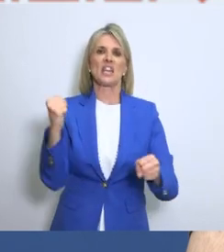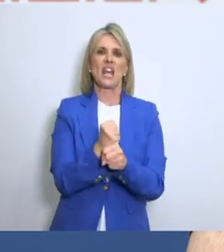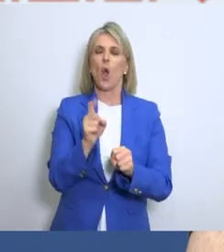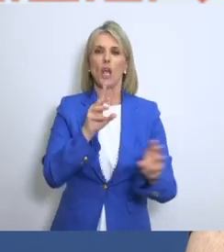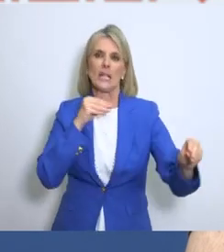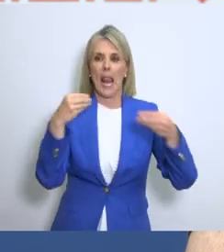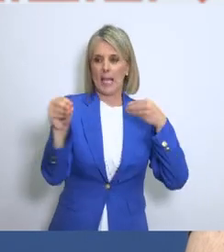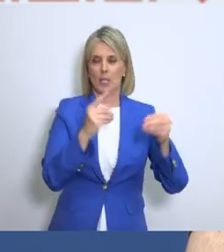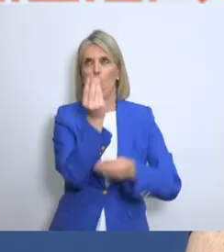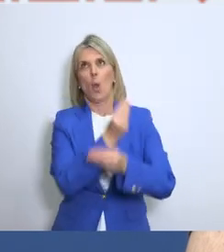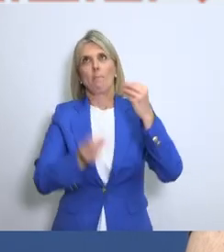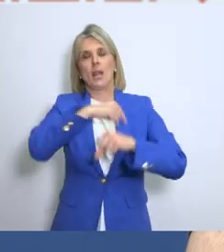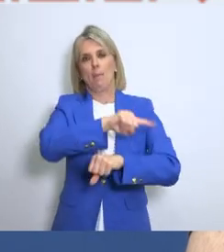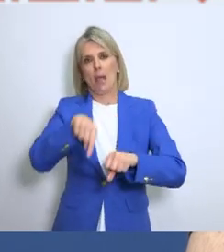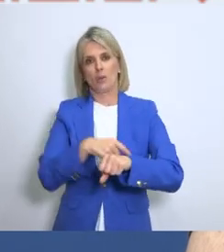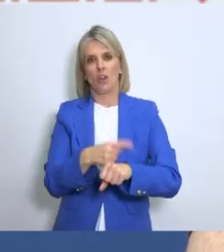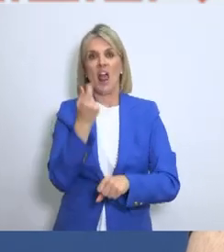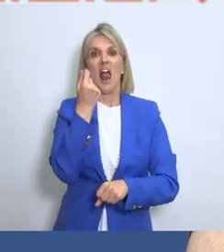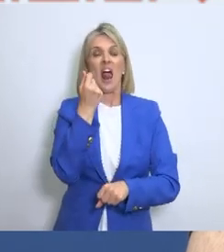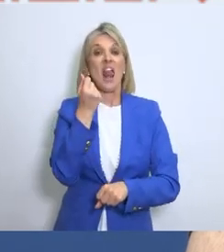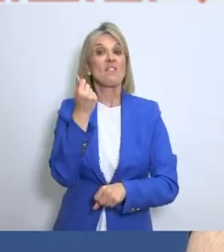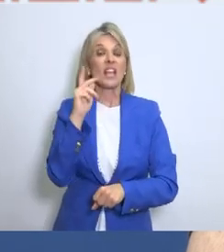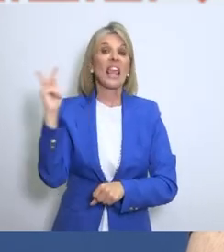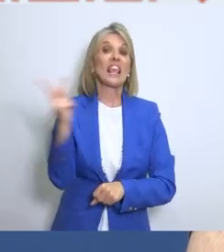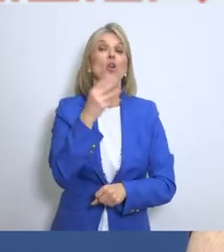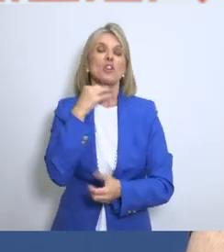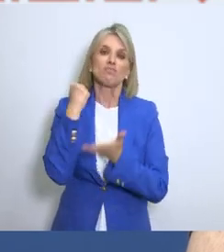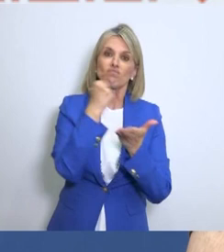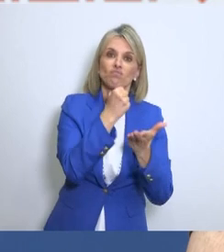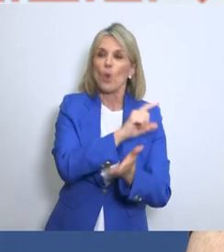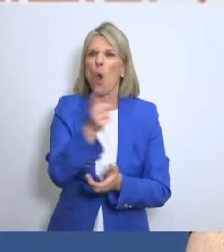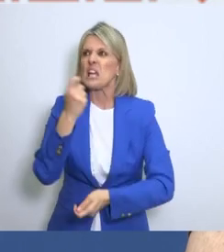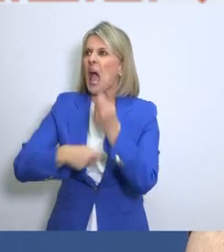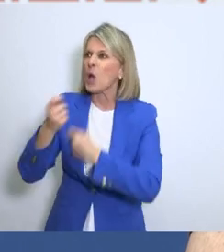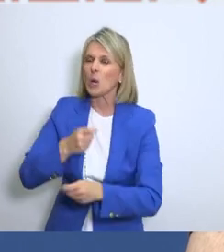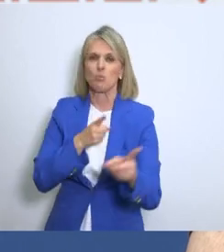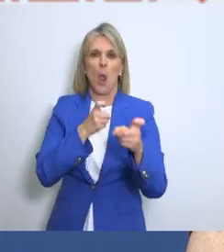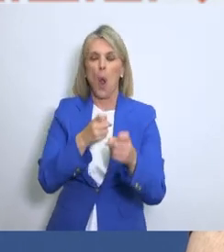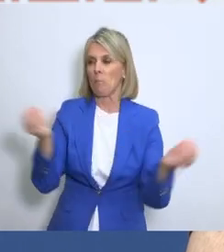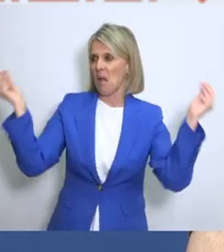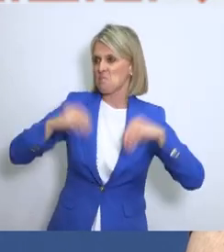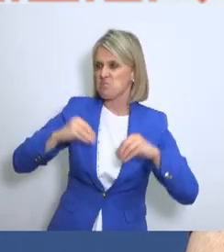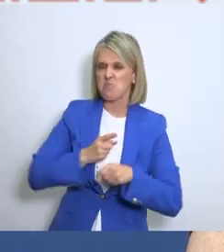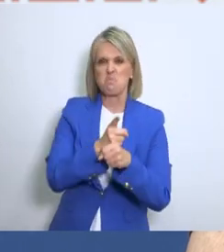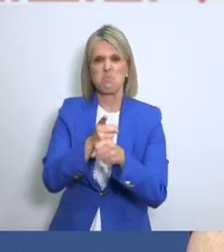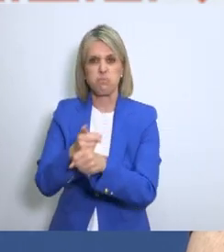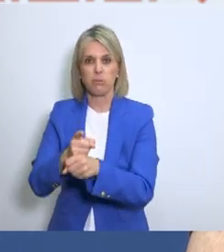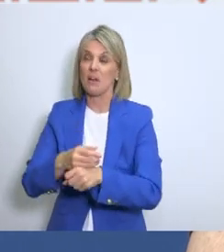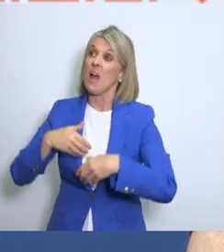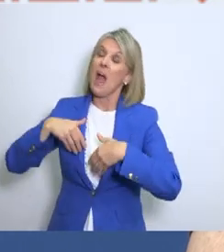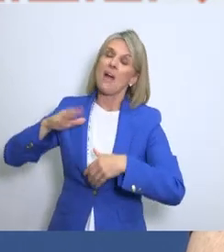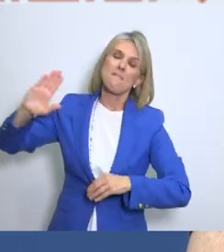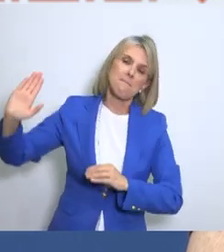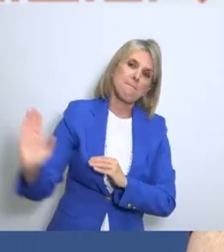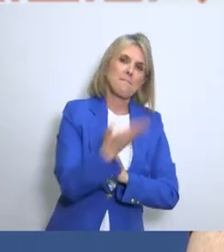ελαστικότητες. Λεφτά για τις κοινωνικές μας ανάγκες, όχι για εξοπλισμούς. Έξω από το ΝΑΤΟ να διώξουμε τις βάσεις